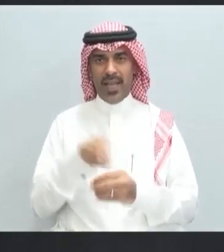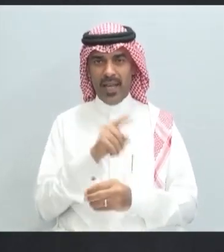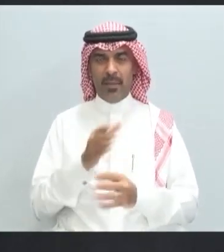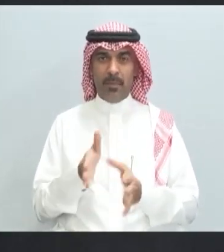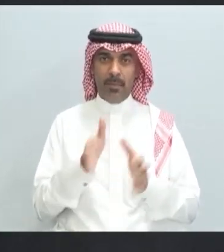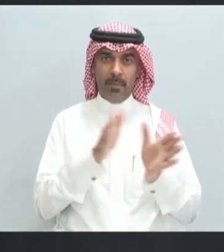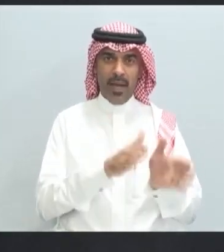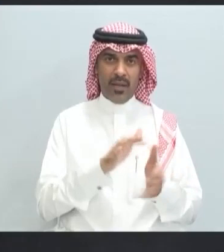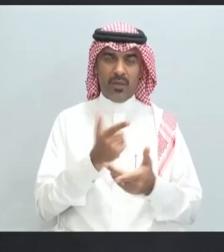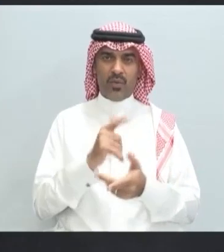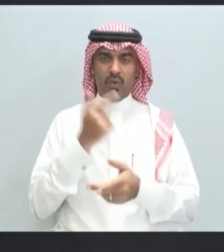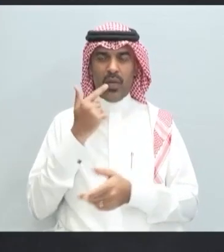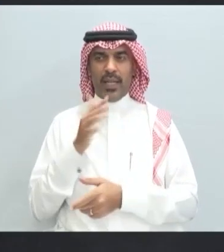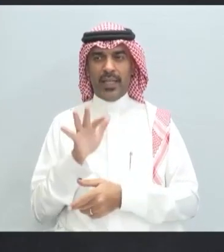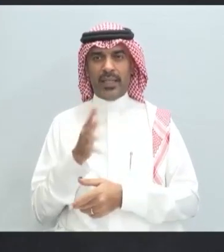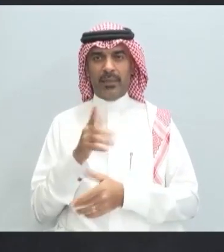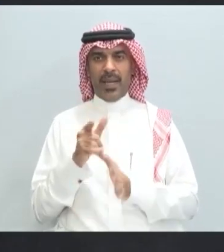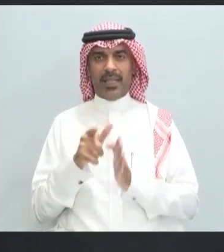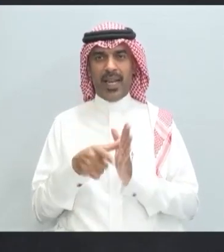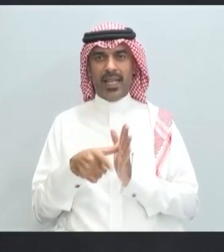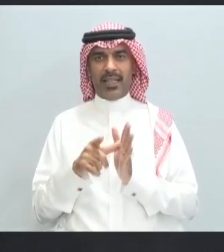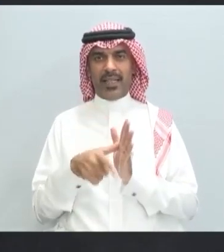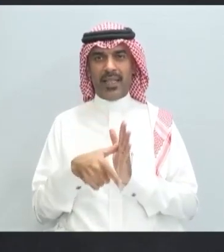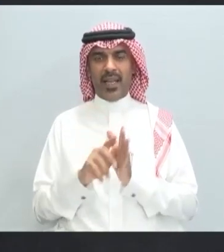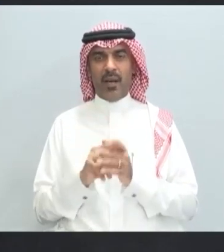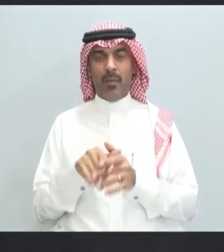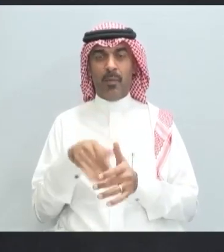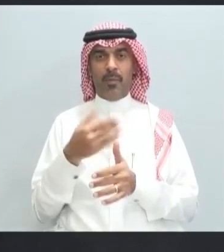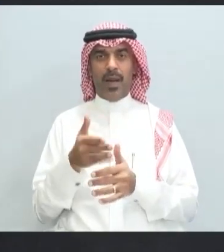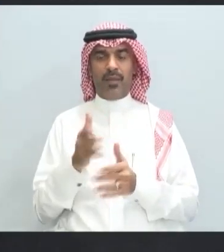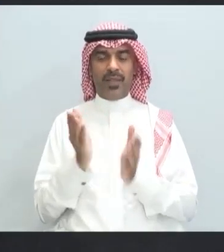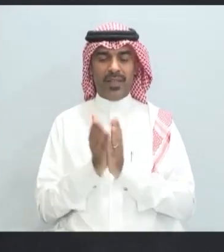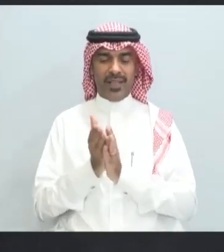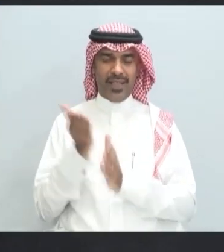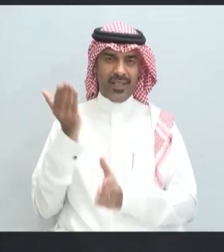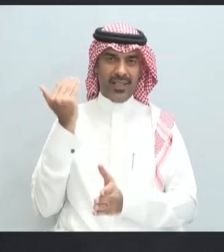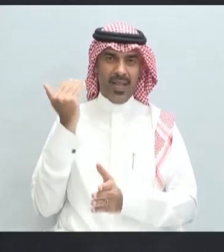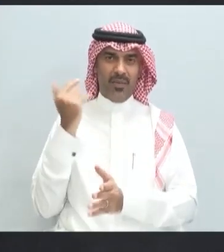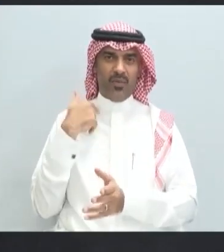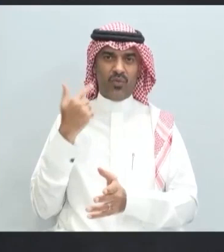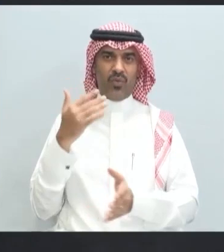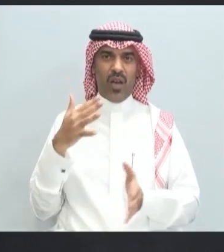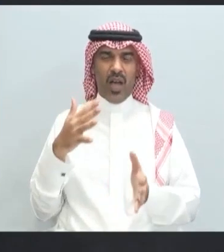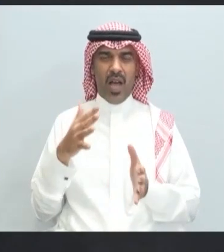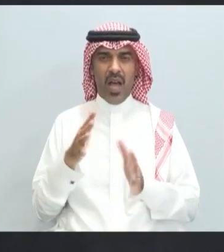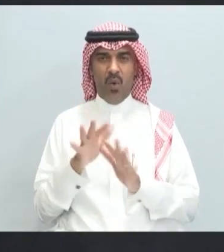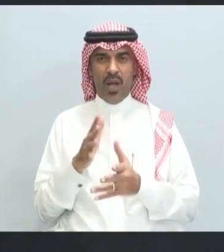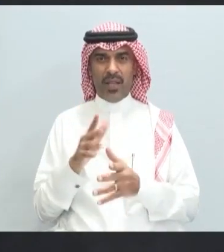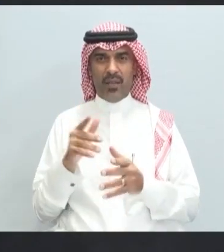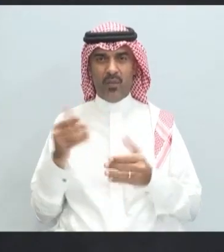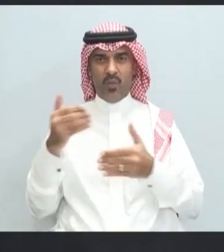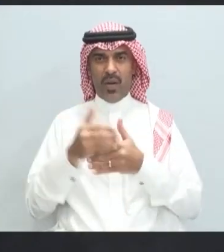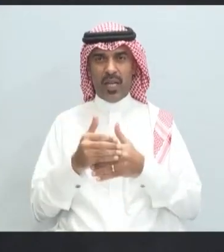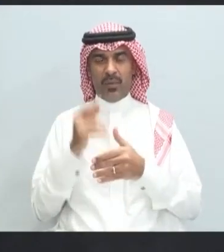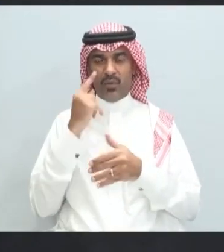عرجنا على الاحتمالات الهندسيه واخذنا في الدرس السابق الحوادث المركبه بدانا بالحادث